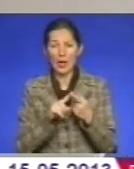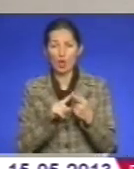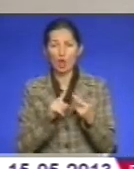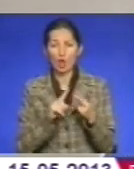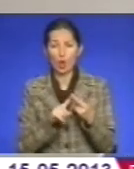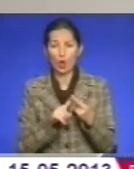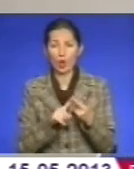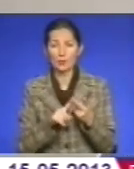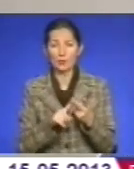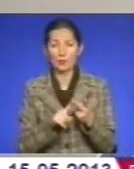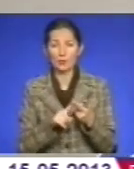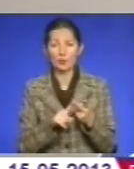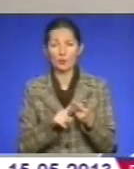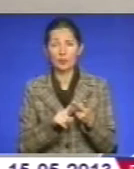Друге,